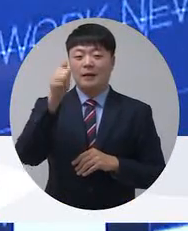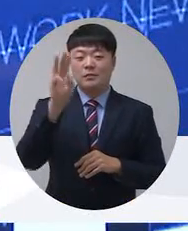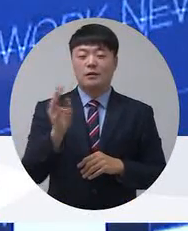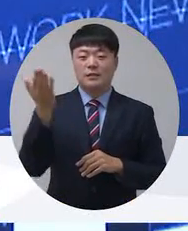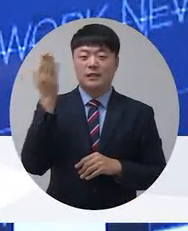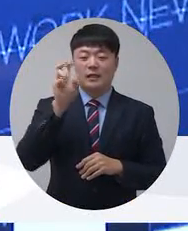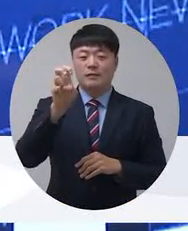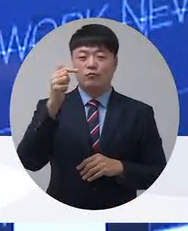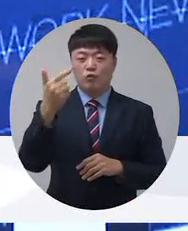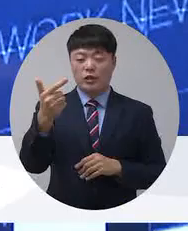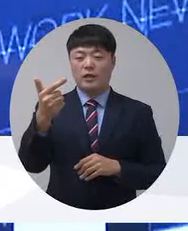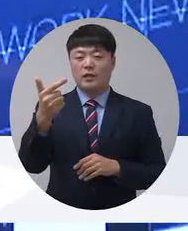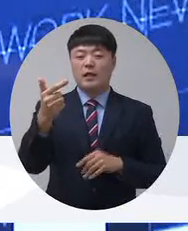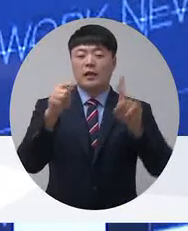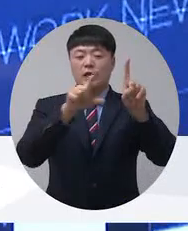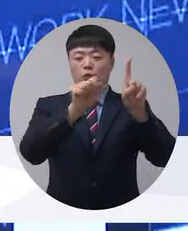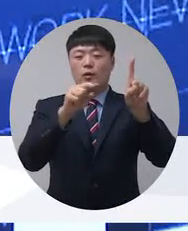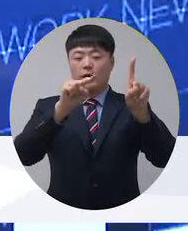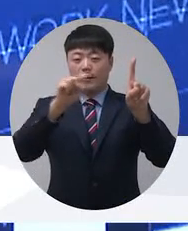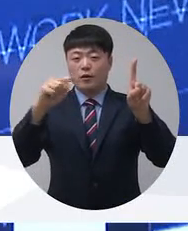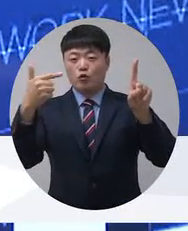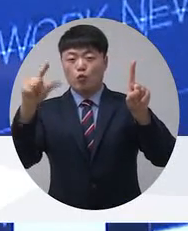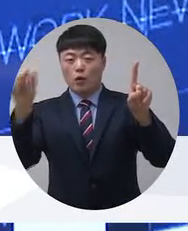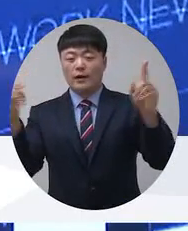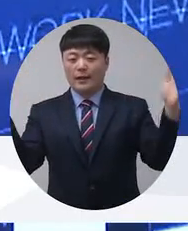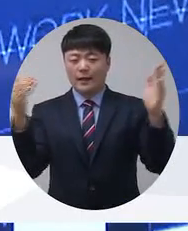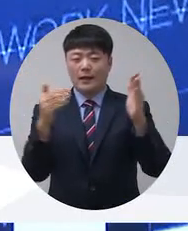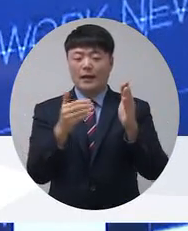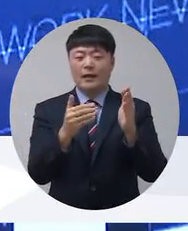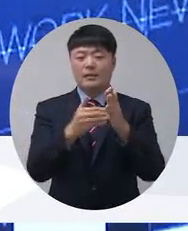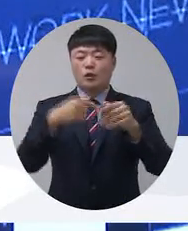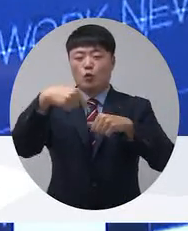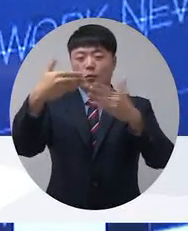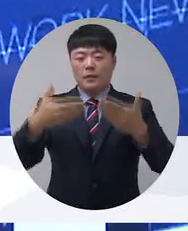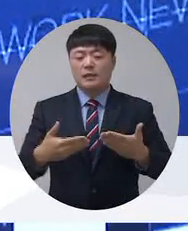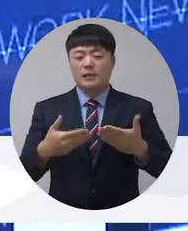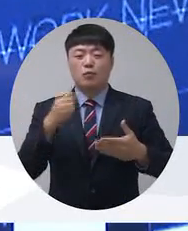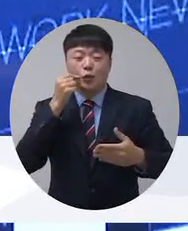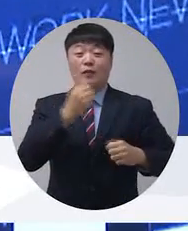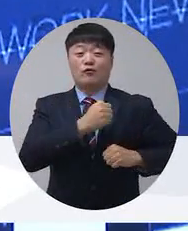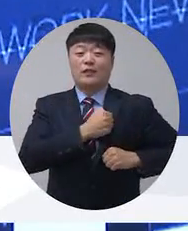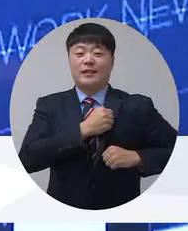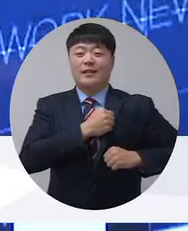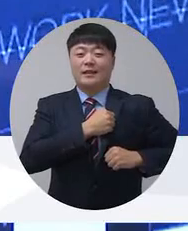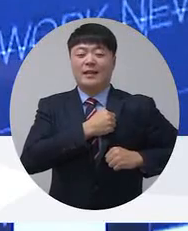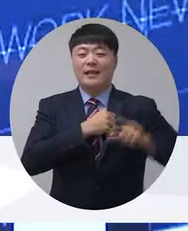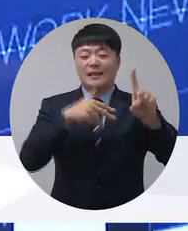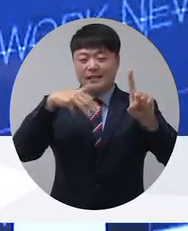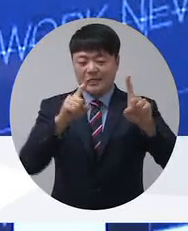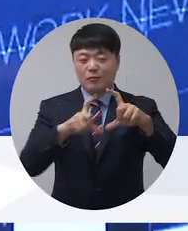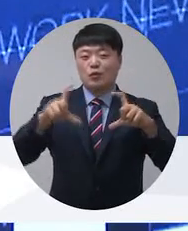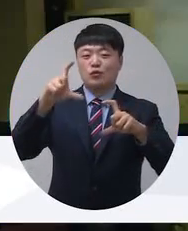합천군은 지난 26일 상반기 기본교육을 받지 못한 대원 100여 명을 대상으로 하반기 보충 1차 교육을